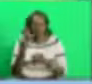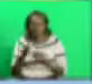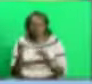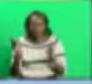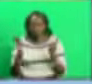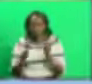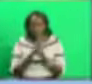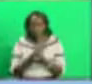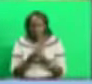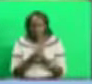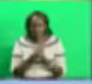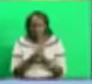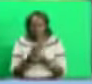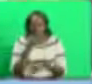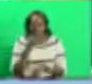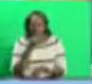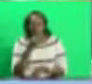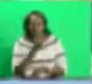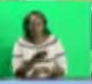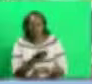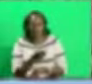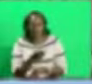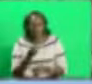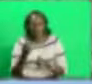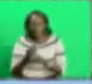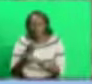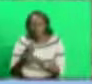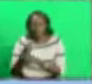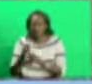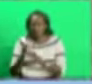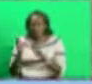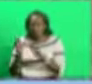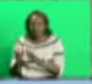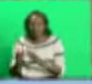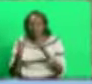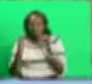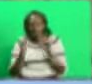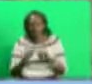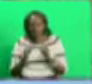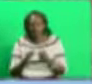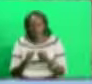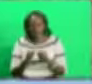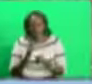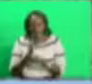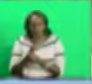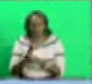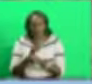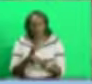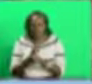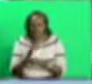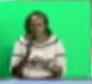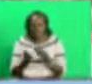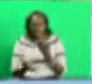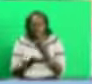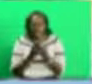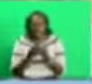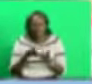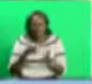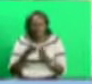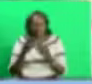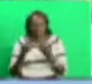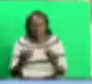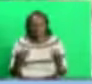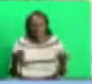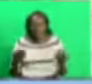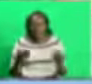Cyrus alifanya kazi katika sekta mbalimbali zilizomwezesha kuweka akiba iliyomsaidia kununua vifaa na zana